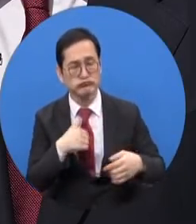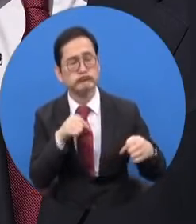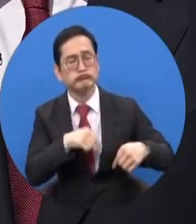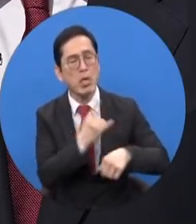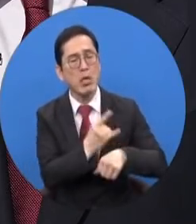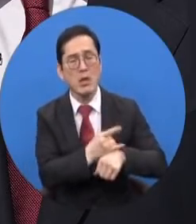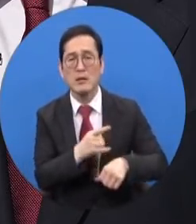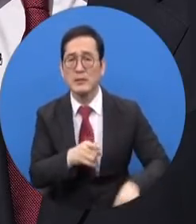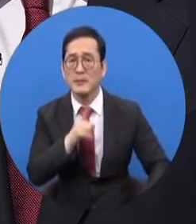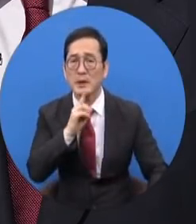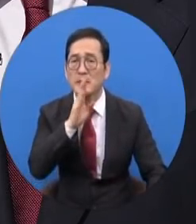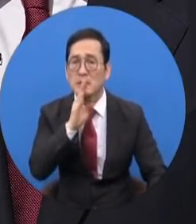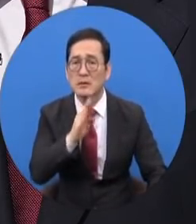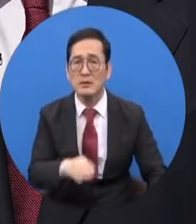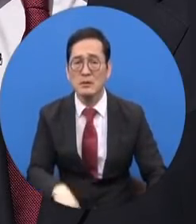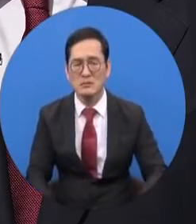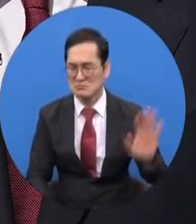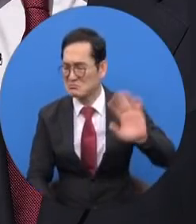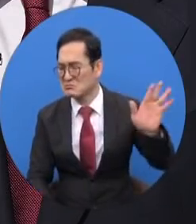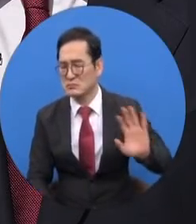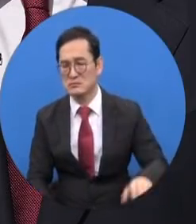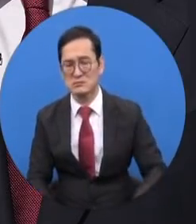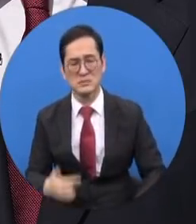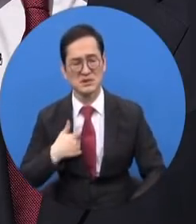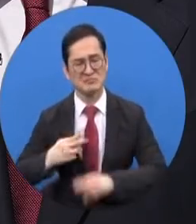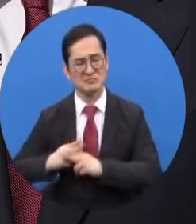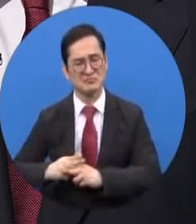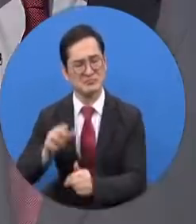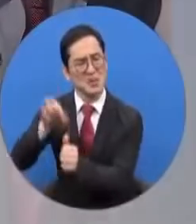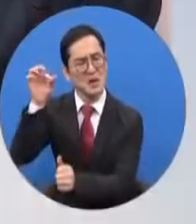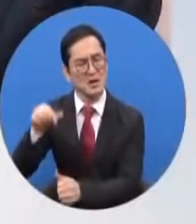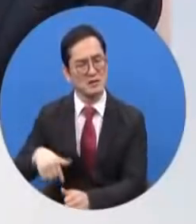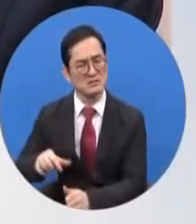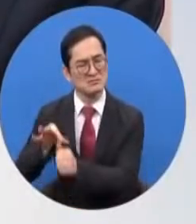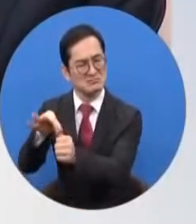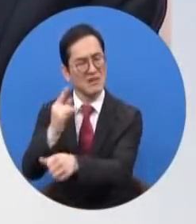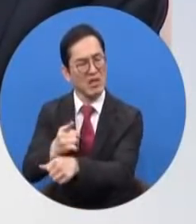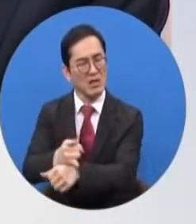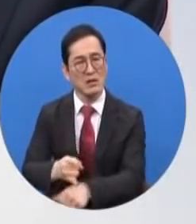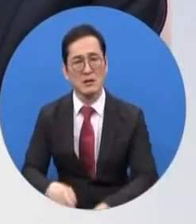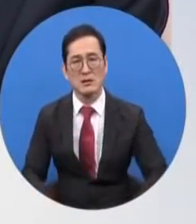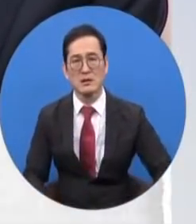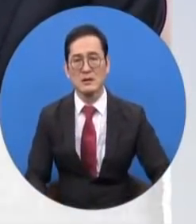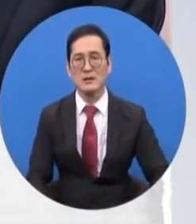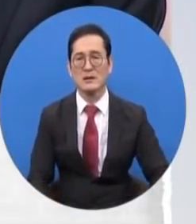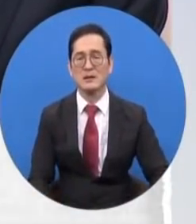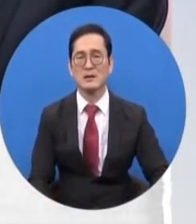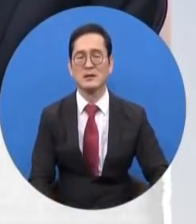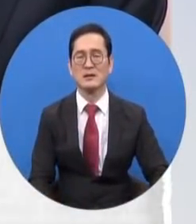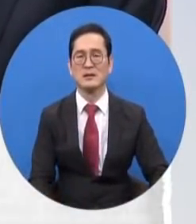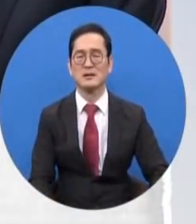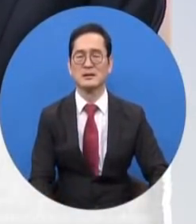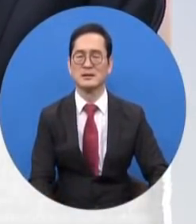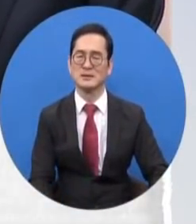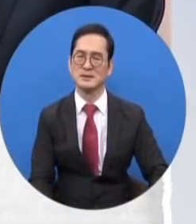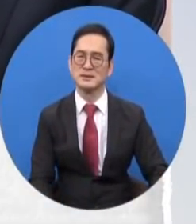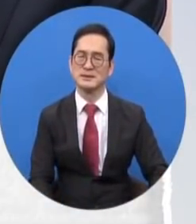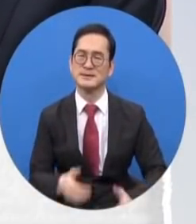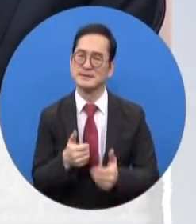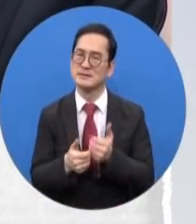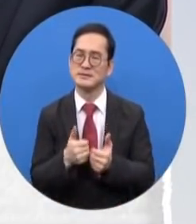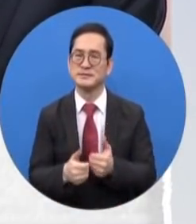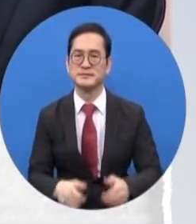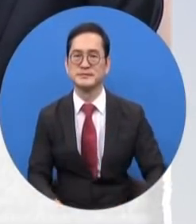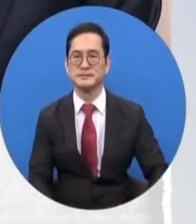굉장히 상식적인 얘기입니다. 이게 부당한 요구를 하고 있는 게 굉장히 상식적 얘기를 하고 있는 건데, 저는 오히려 지금 문재인